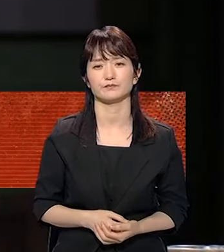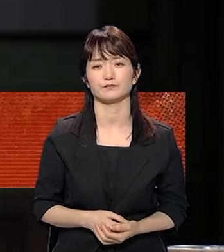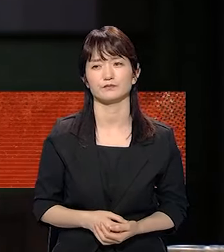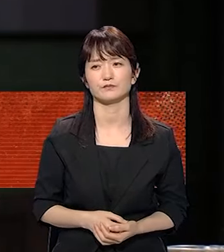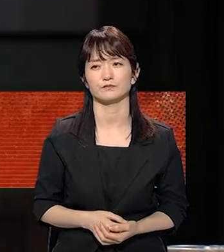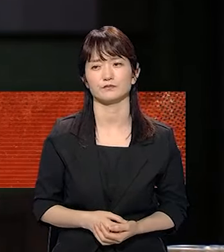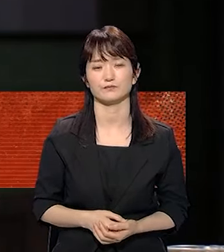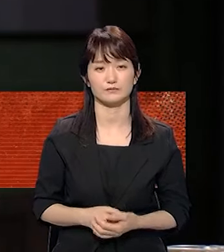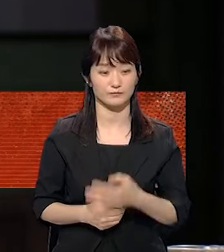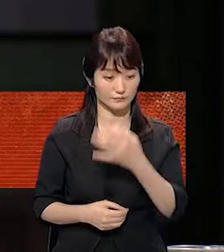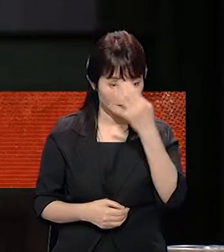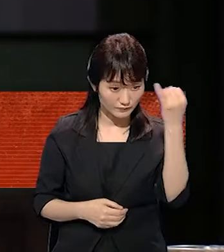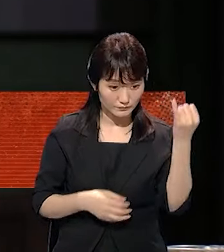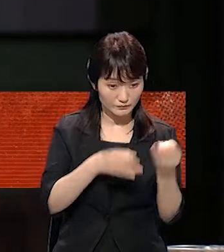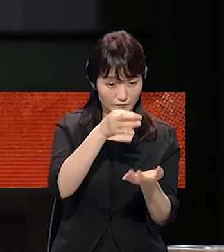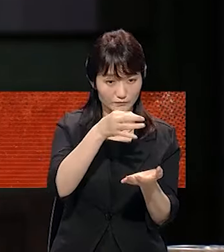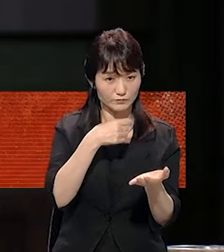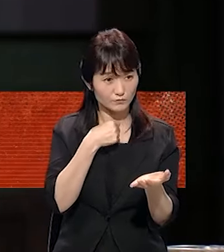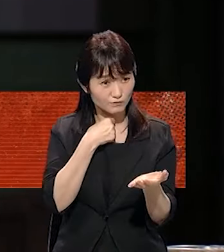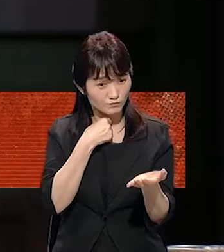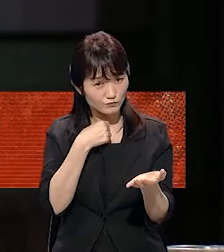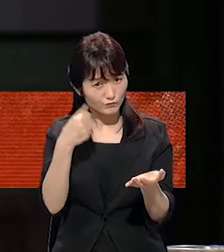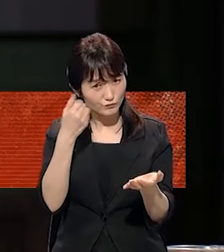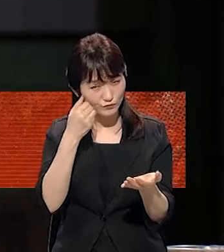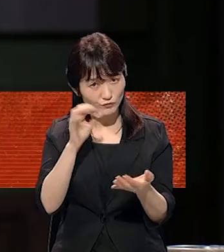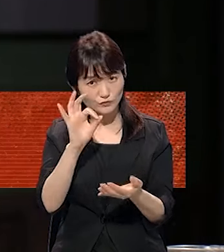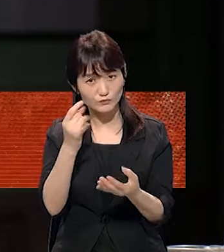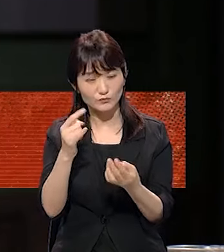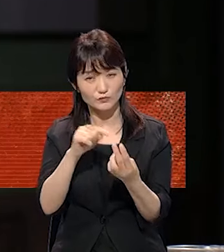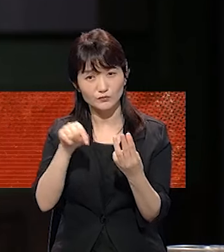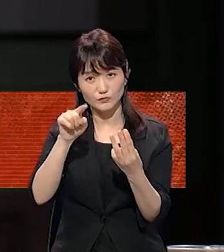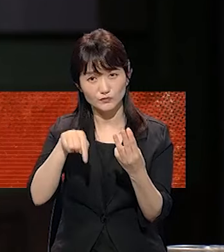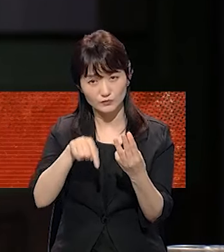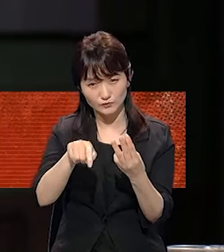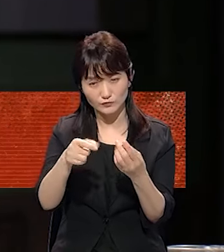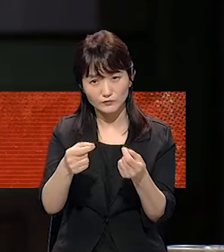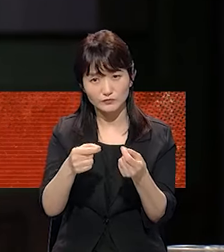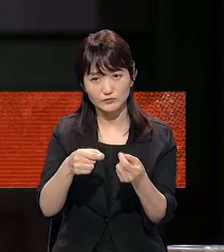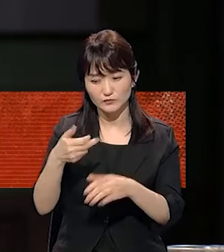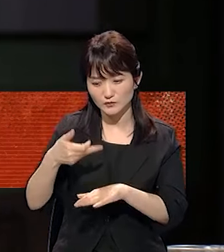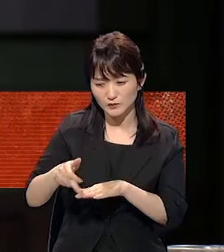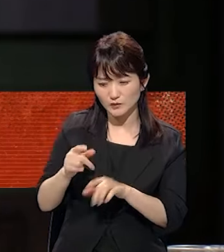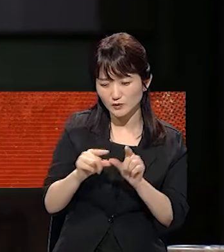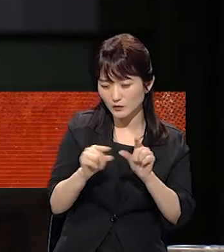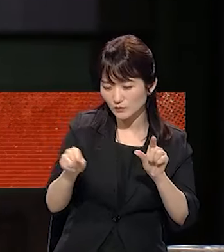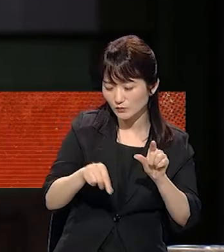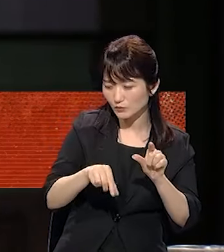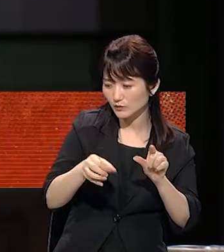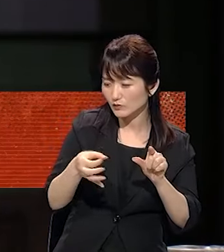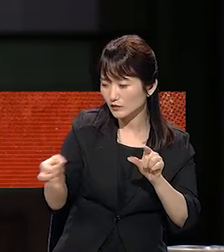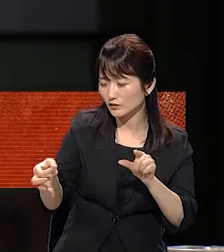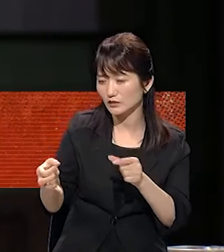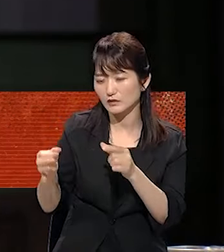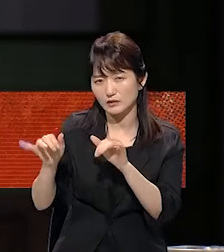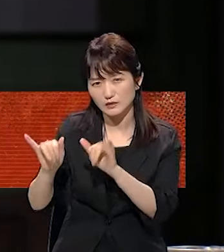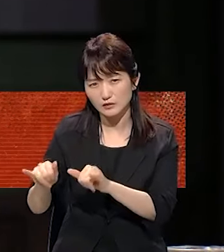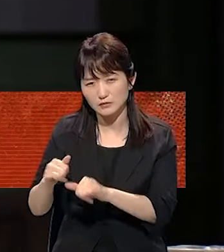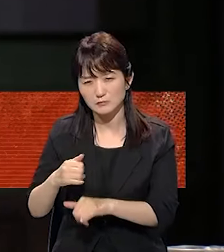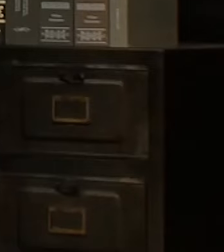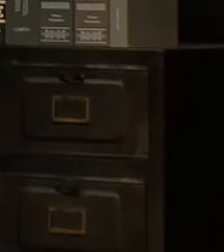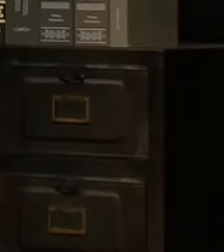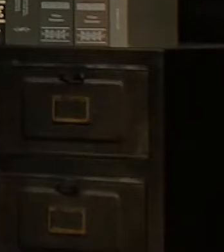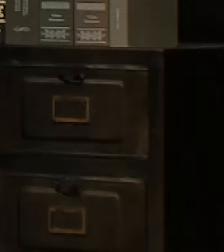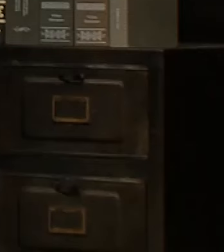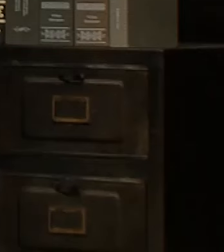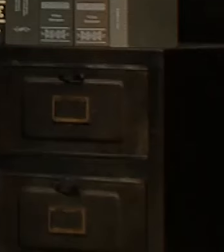님은 할머니 재산을 노리는 건 외삼촌인 것 같습니다 조카 한데 조금이라도 갈까 봐 노심 조사인 듯이라 이야기도 해주셨습니다